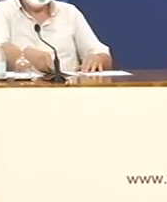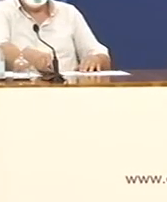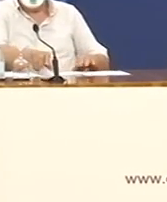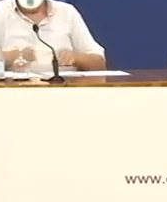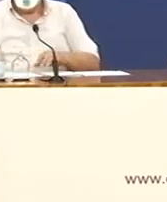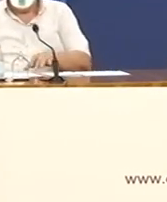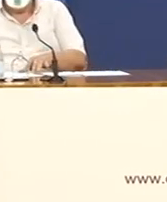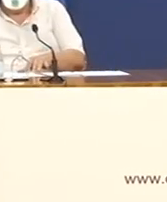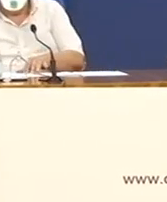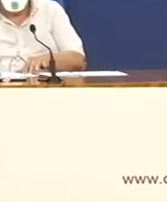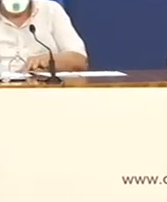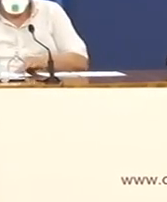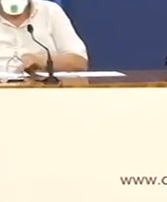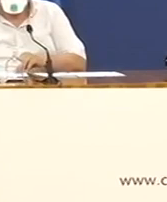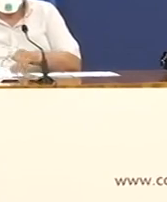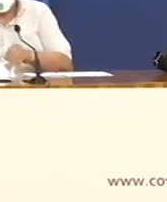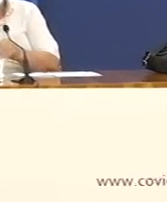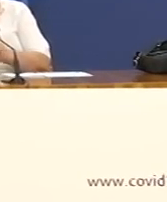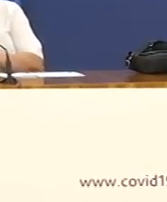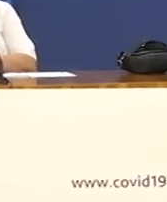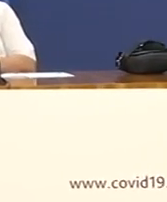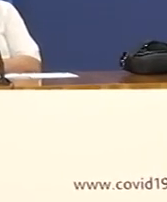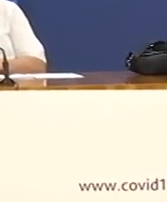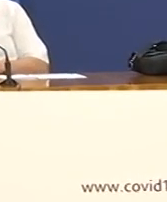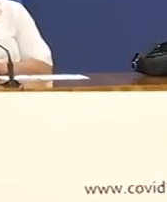nam da pregled podataka za danas. Izvolite.